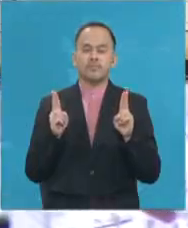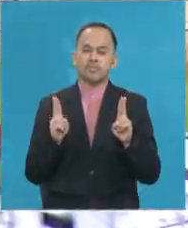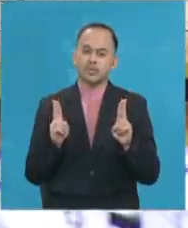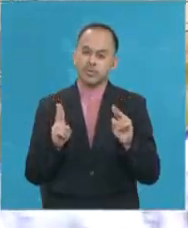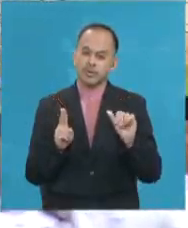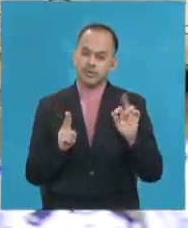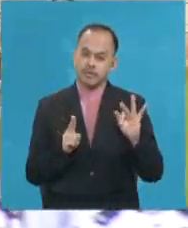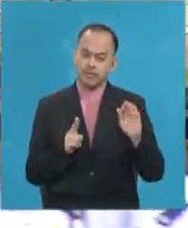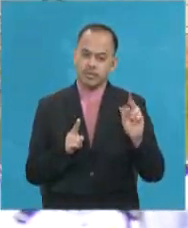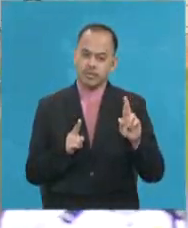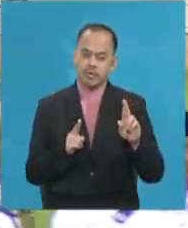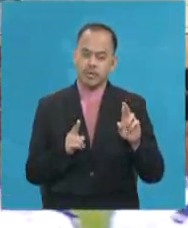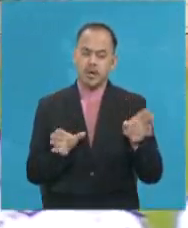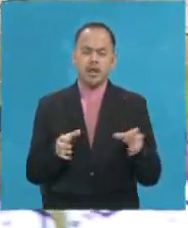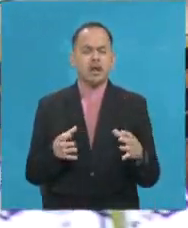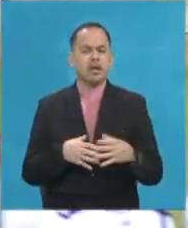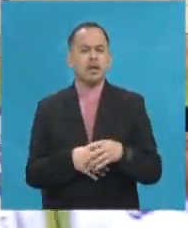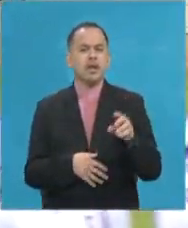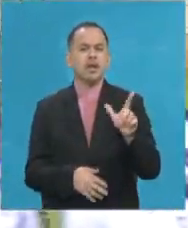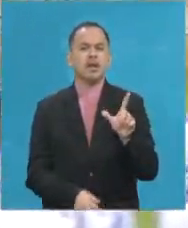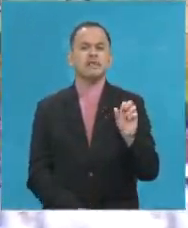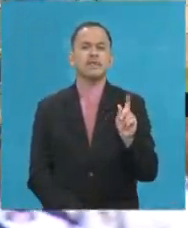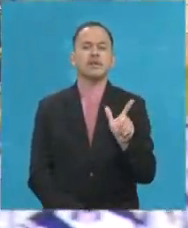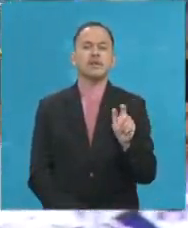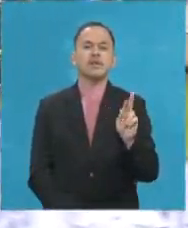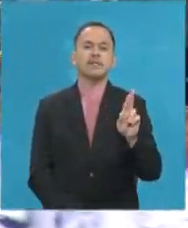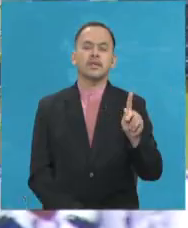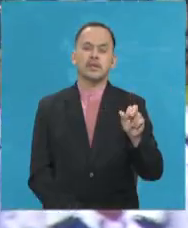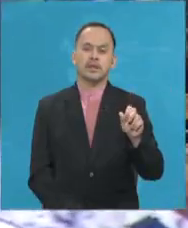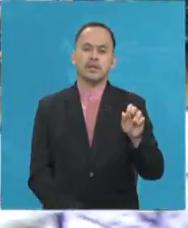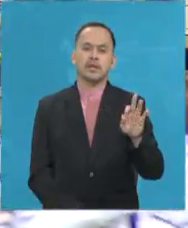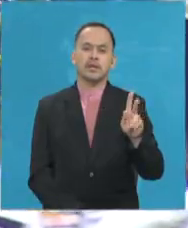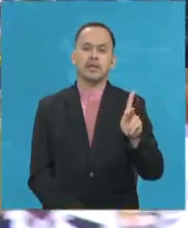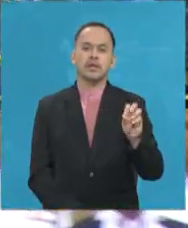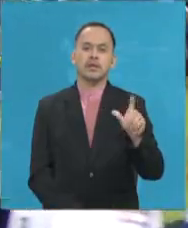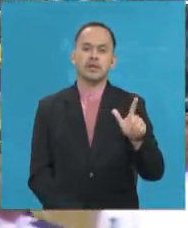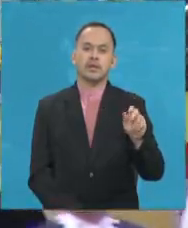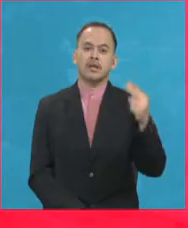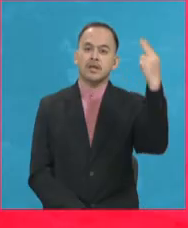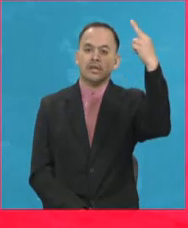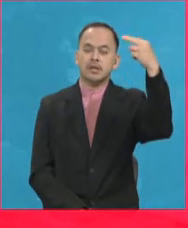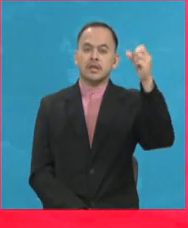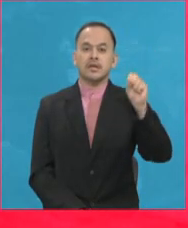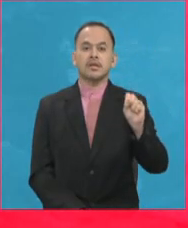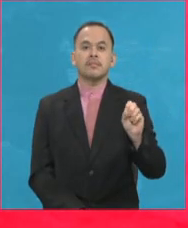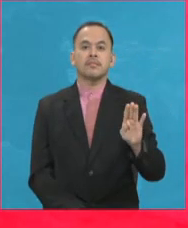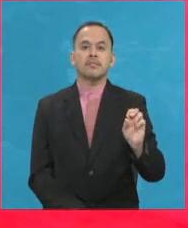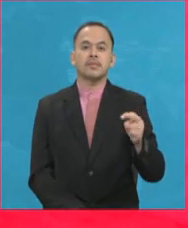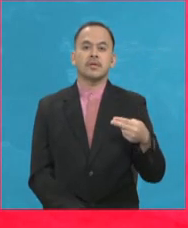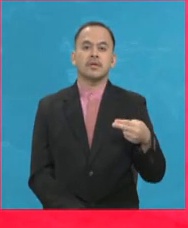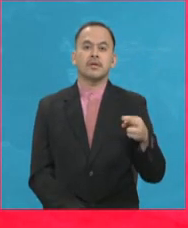warisan kehormatan ini dibawah kawalan level dan kredol Pangeran Haji Syaiful Amira Bakrie bin Amir Haji Romli